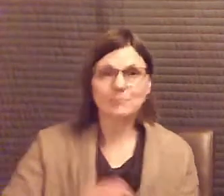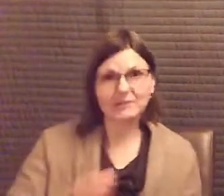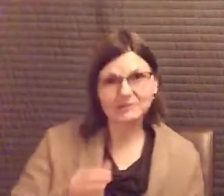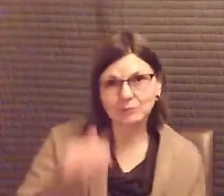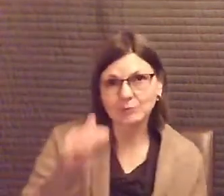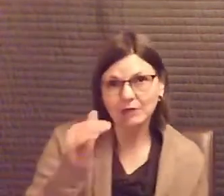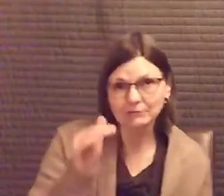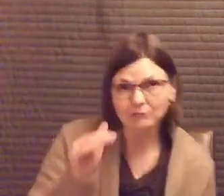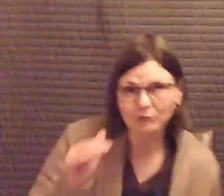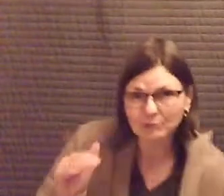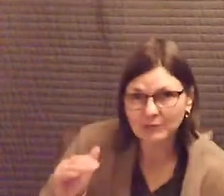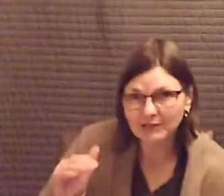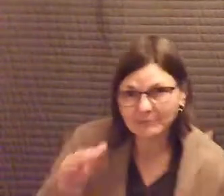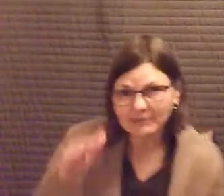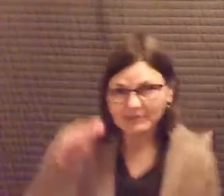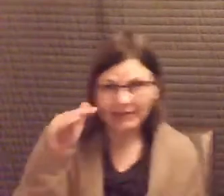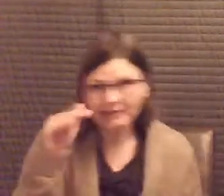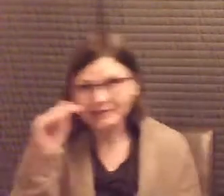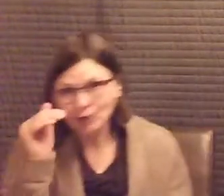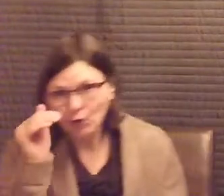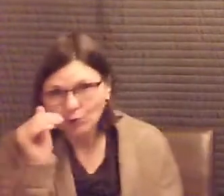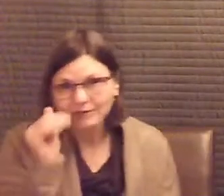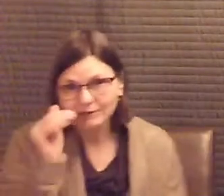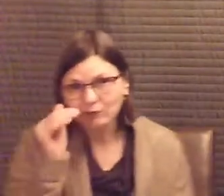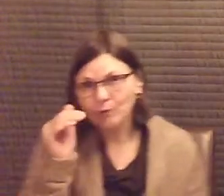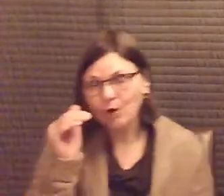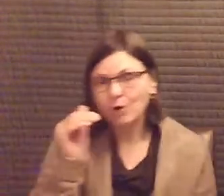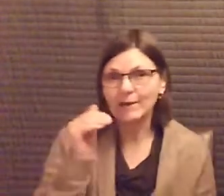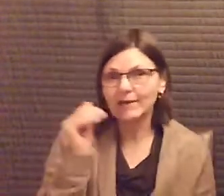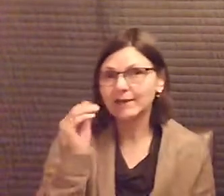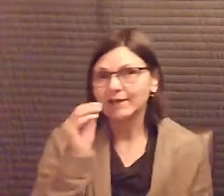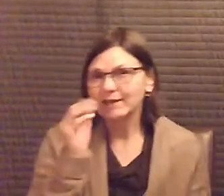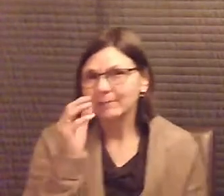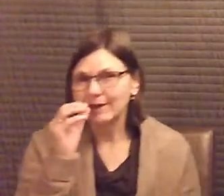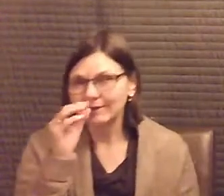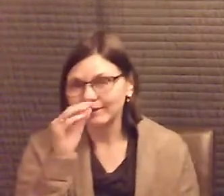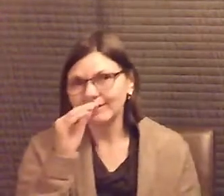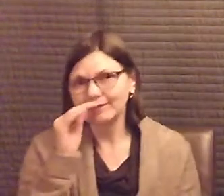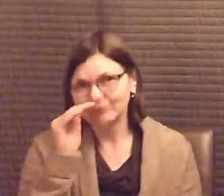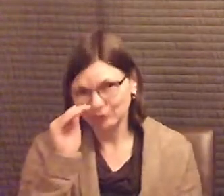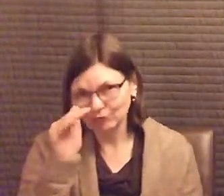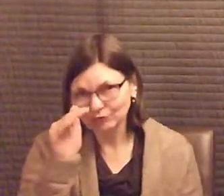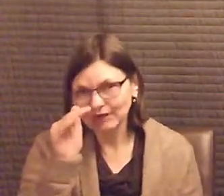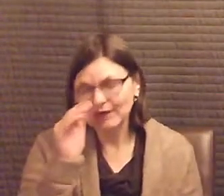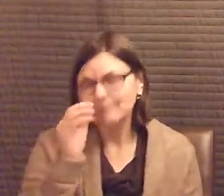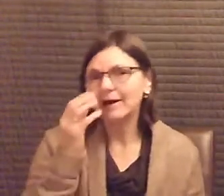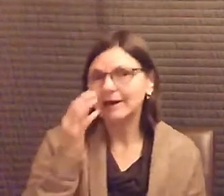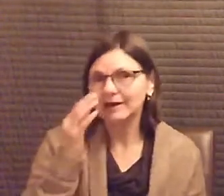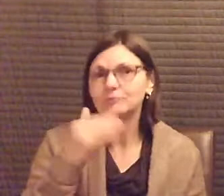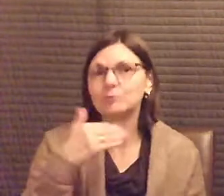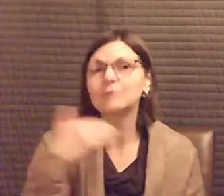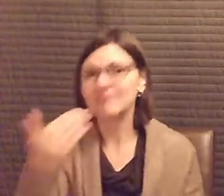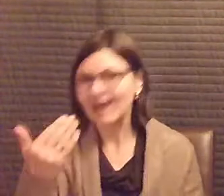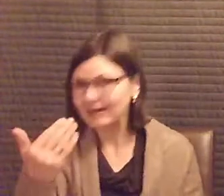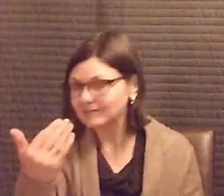ik doe mijn best om het volume een beetje niet oog te laten opkomen en ik doe rustig aan maar ik probeer me waardig te